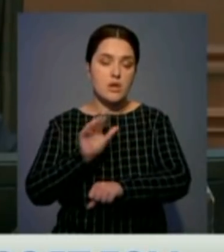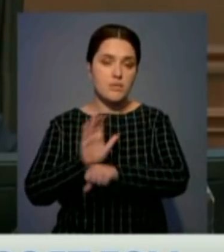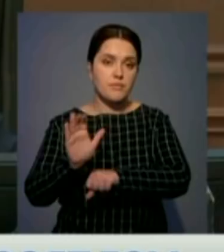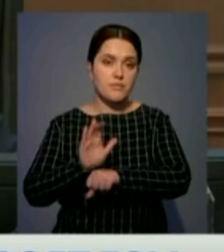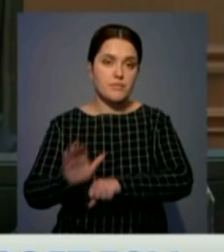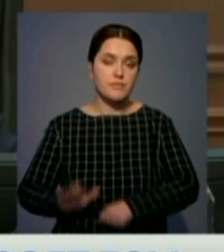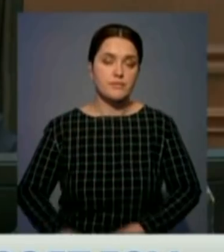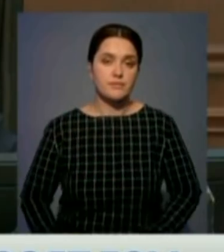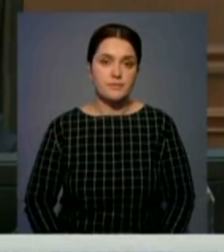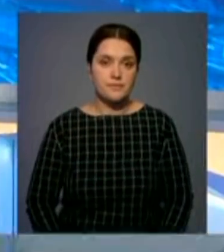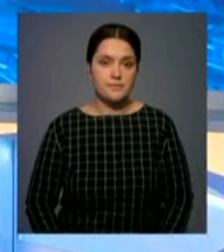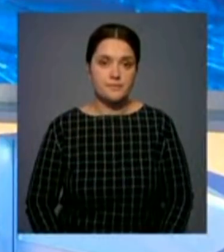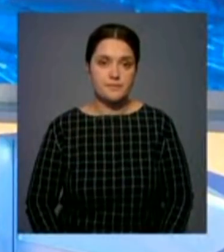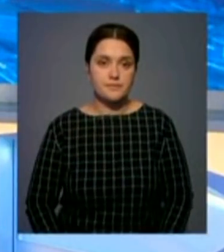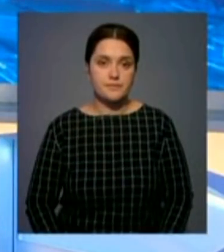рынки.